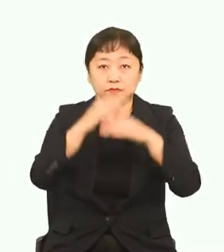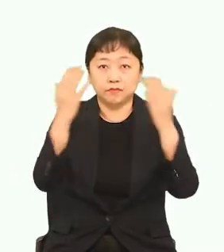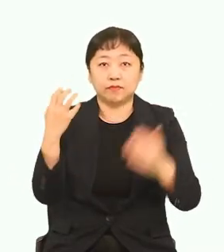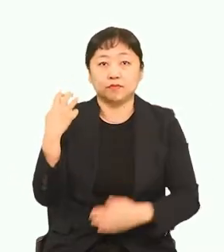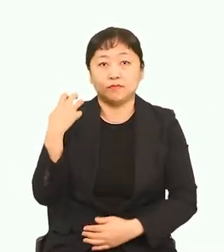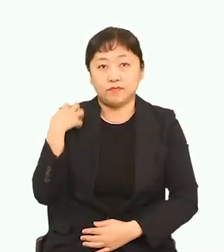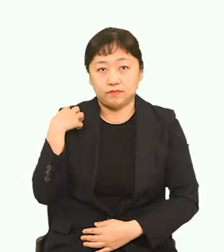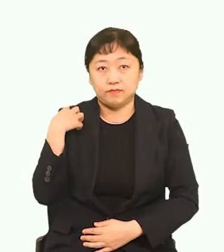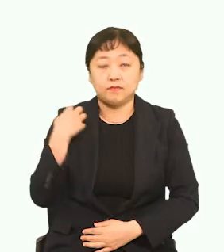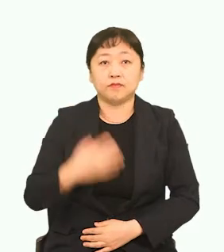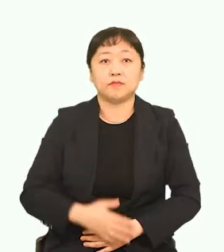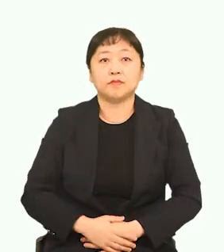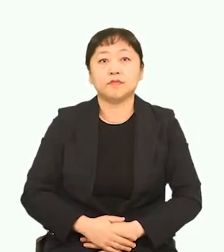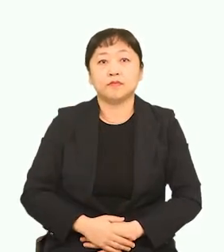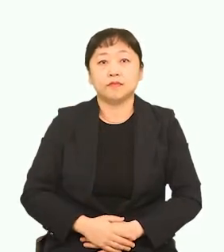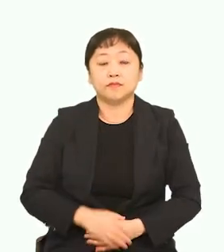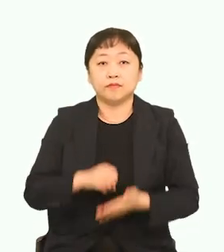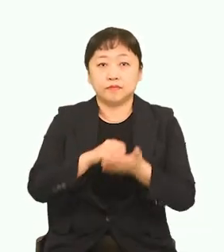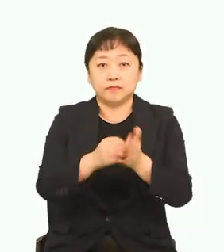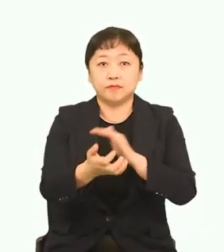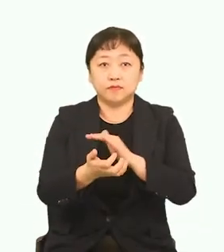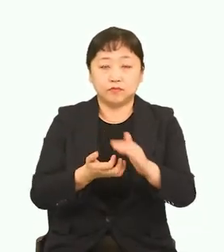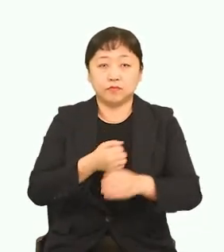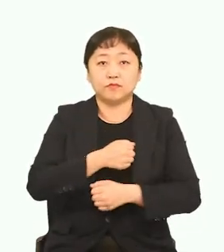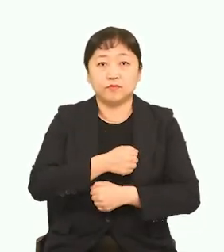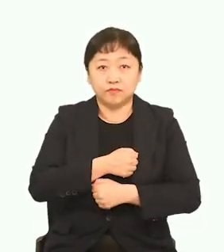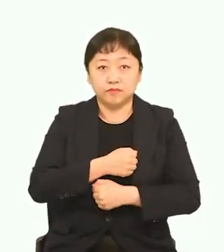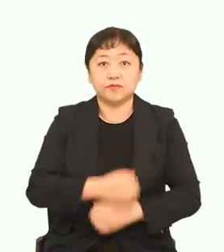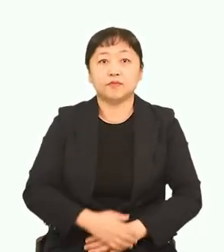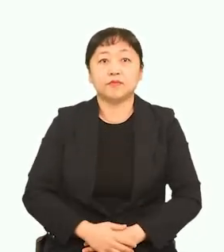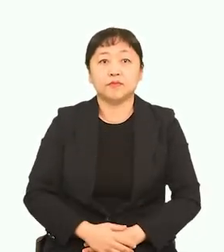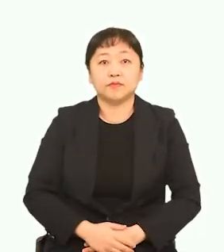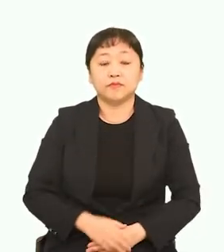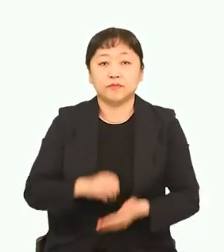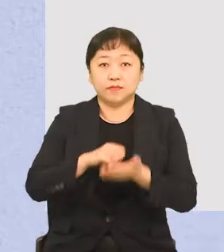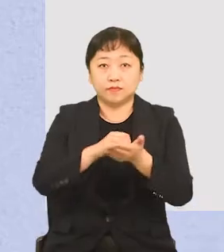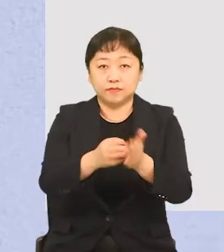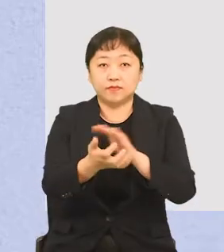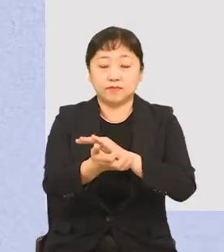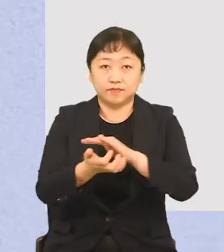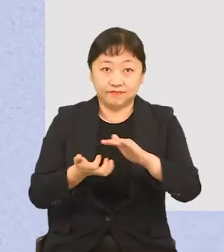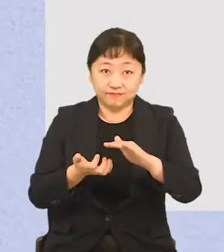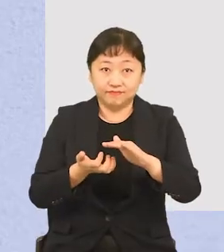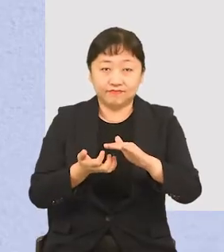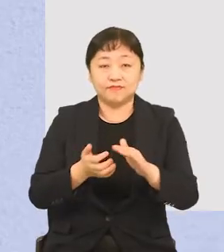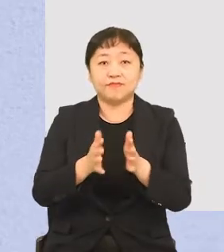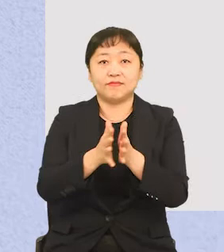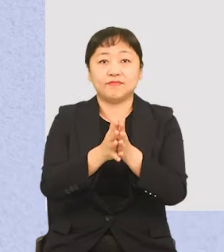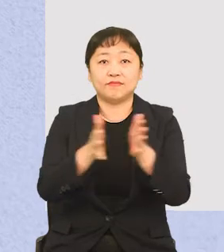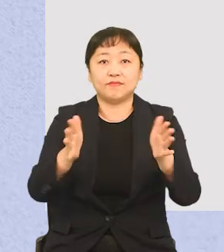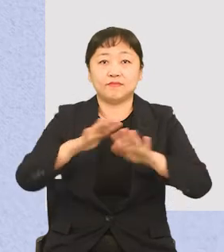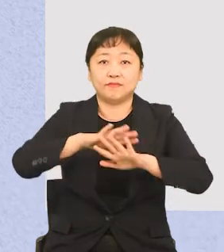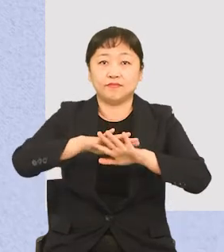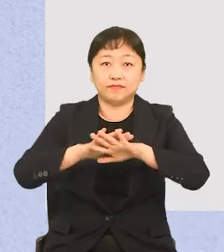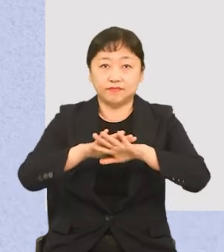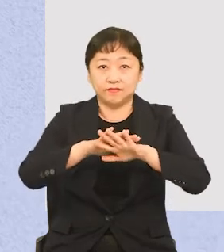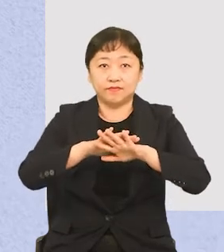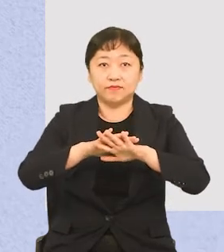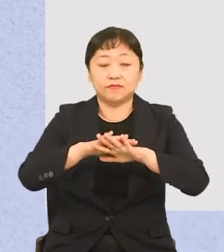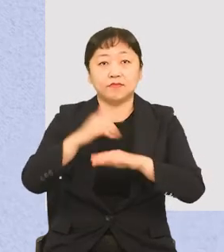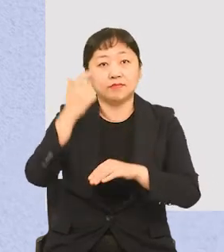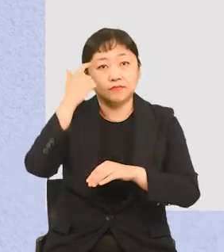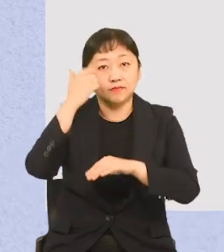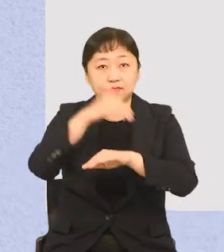모든 책임이 조합원에 있어 가입 전 각별한 주의가 요구되는데요. 우선 지역주택조합 가입 시